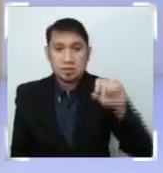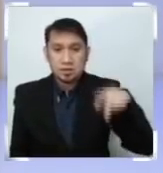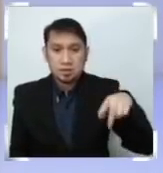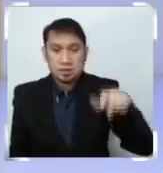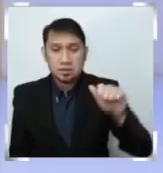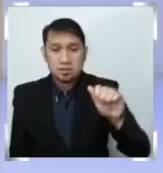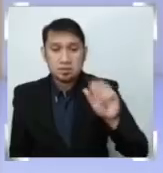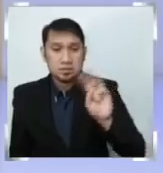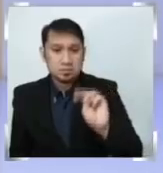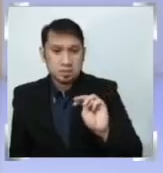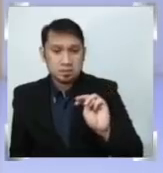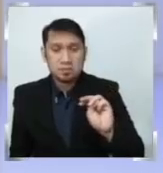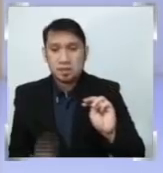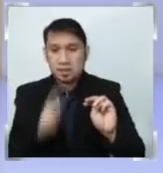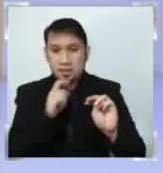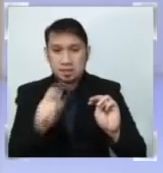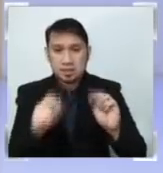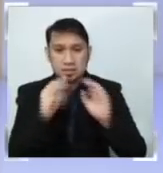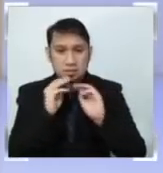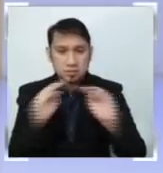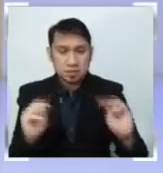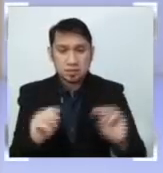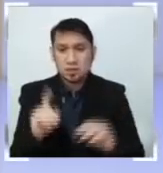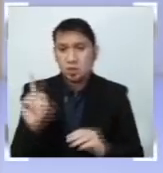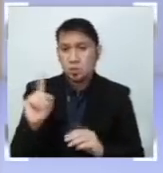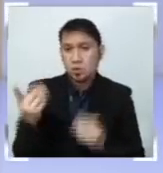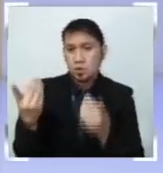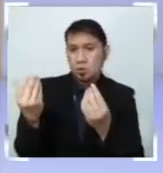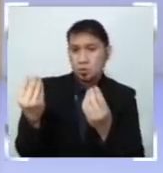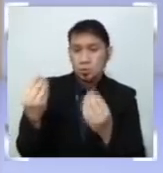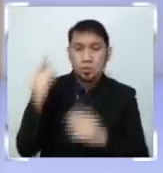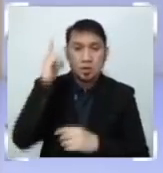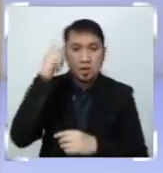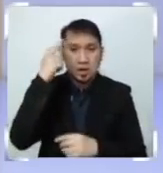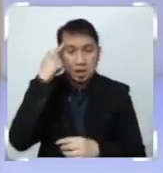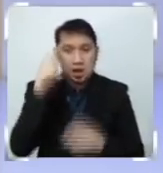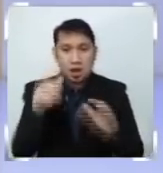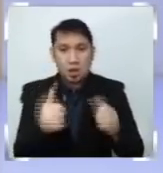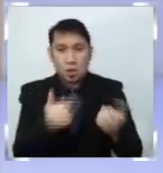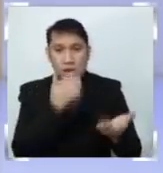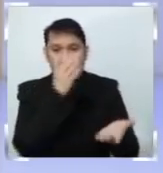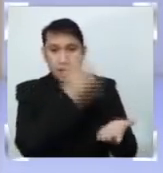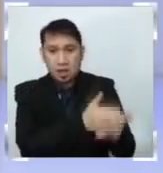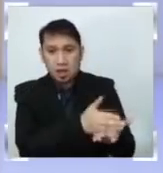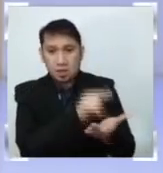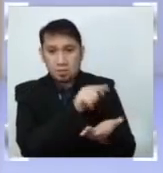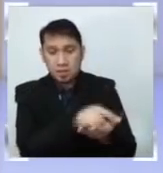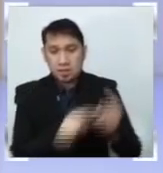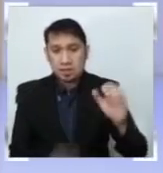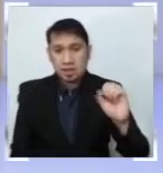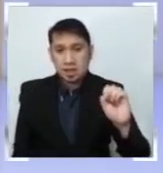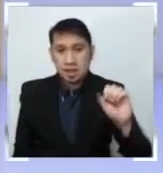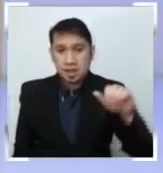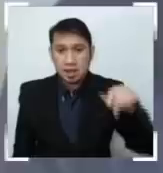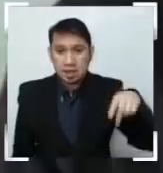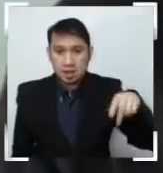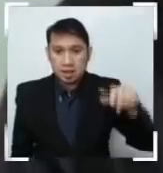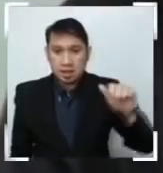naman kaya ang hakbang ng mga ahensya ng gobyerno para masugpo ang ganitong panuloko? Saksi, si June